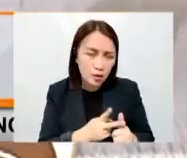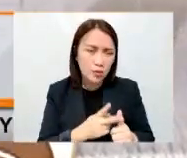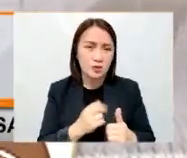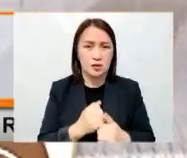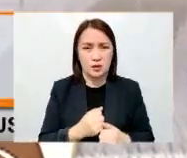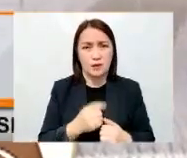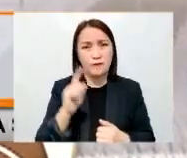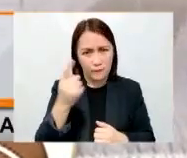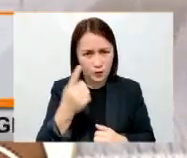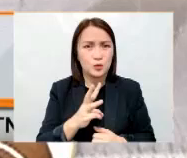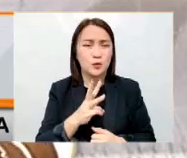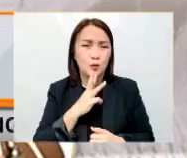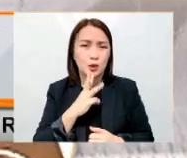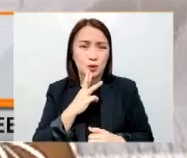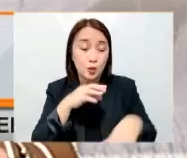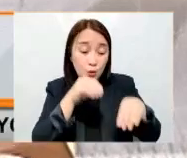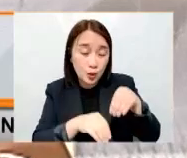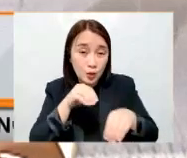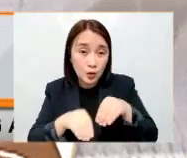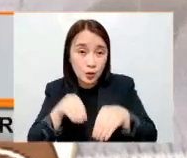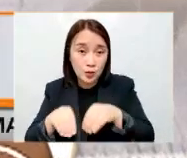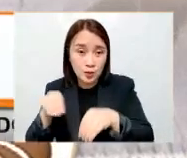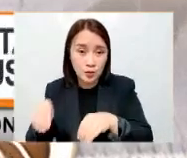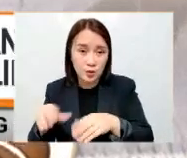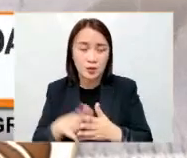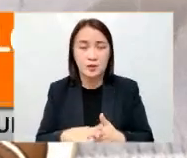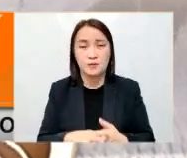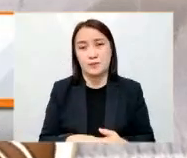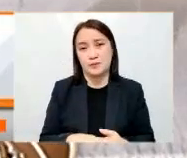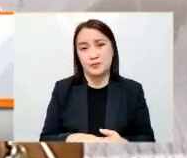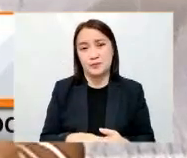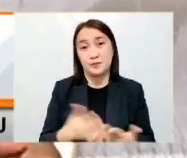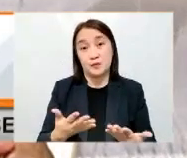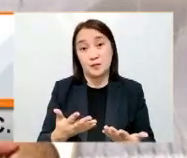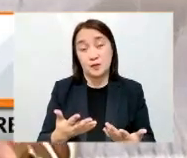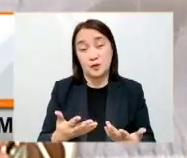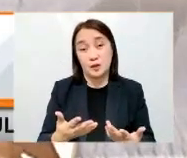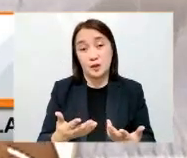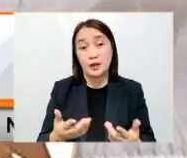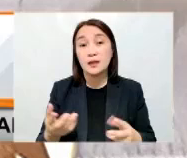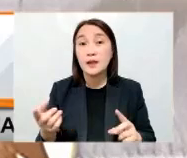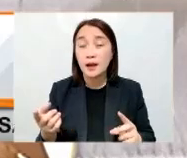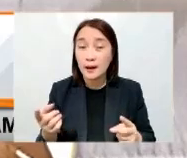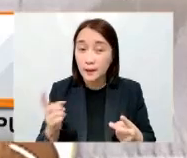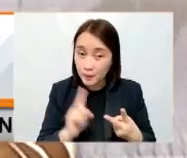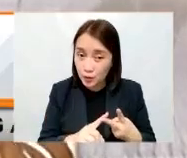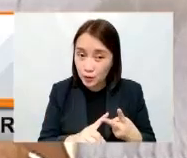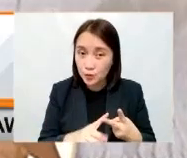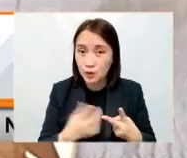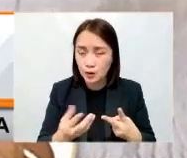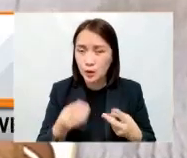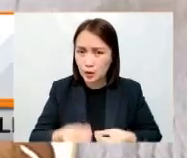sa ating mga taniman ng palay. Pangalawa ay dapat i-release na niya yung 15,000 support subsidy